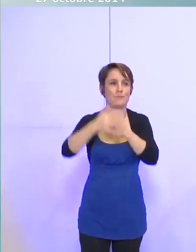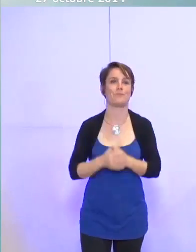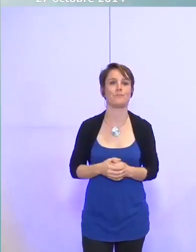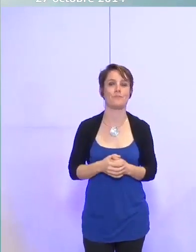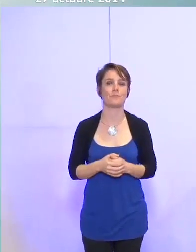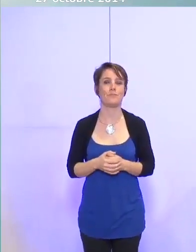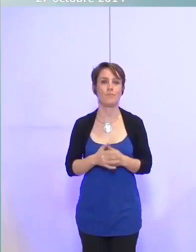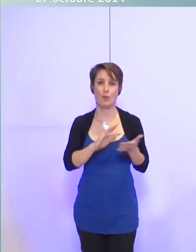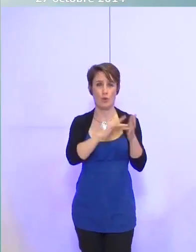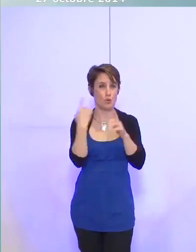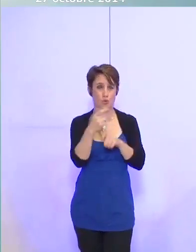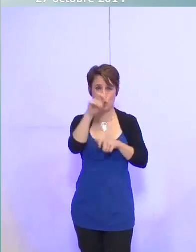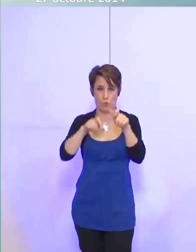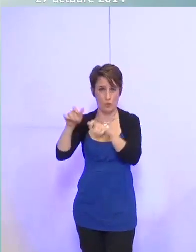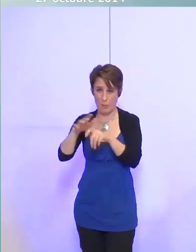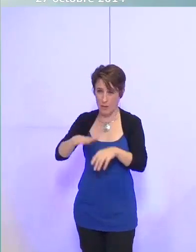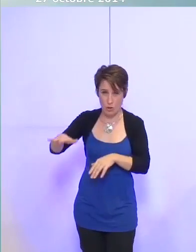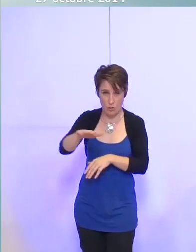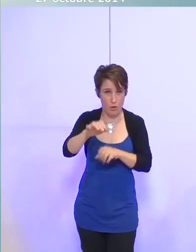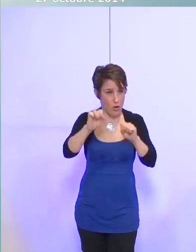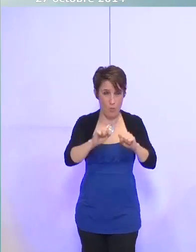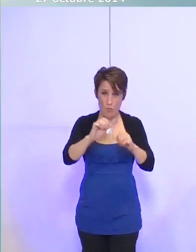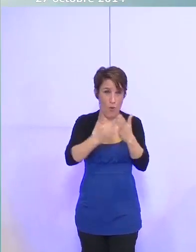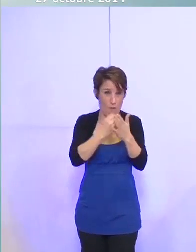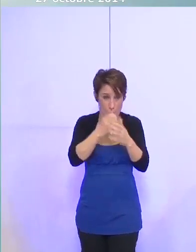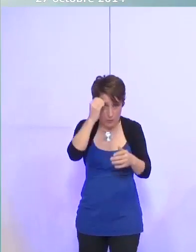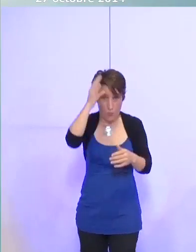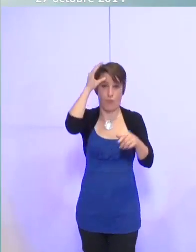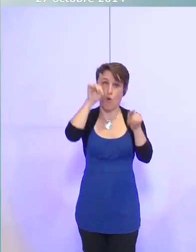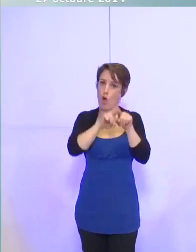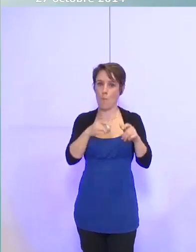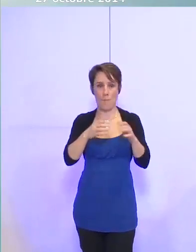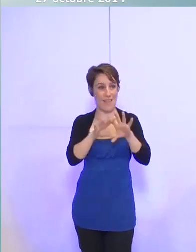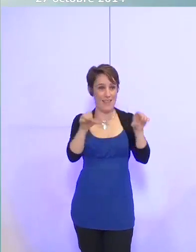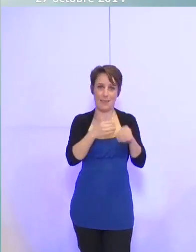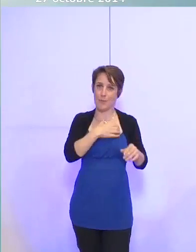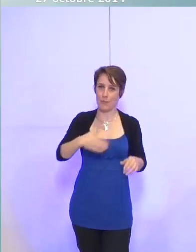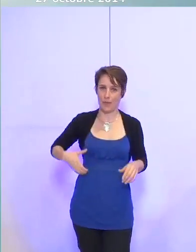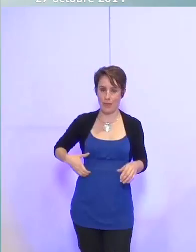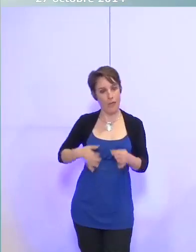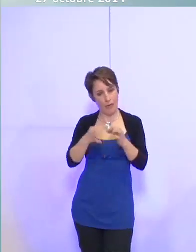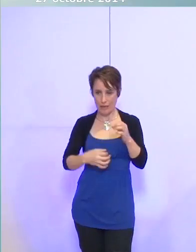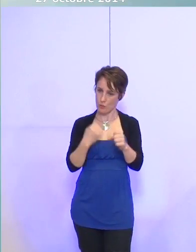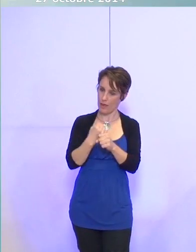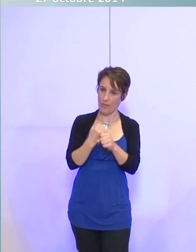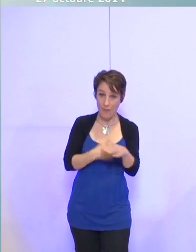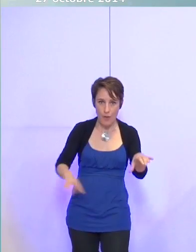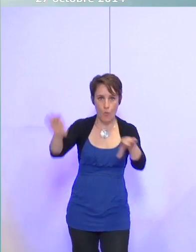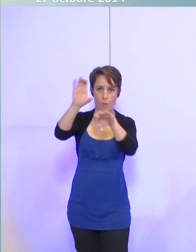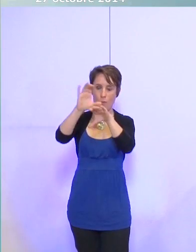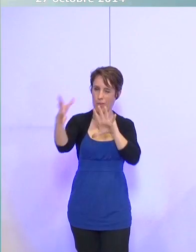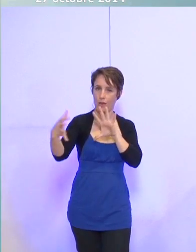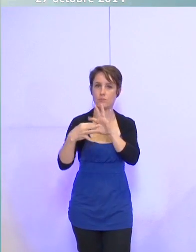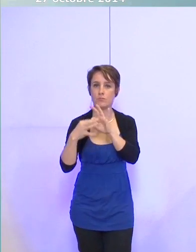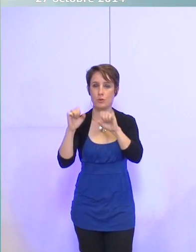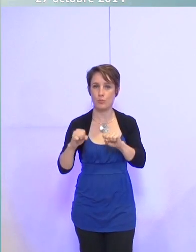acteurs d'avoir le même niveau d'information que la municipalité, ce qui favorise une réflexion et un travail de qualité et complémentaire à celui de la ville.